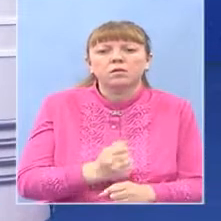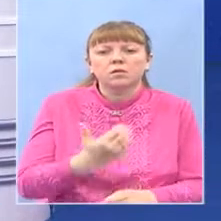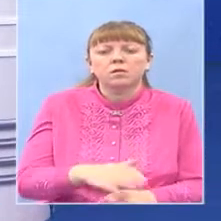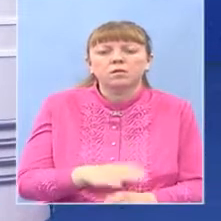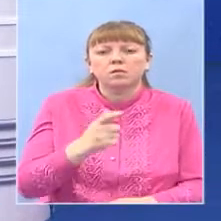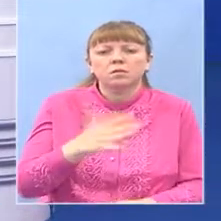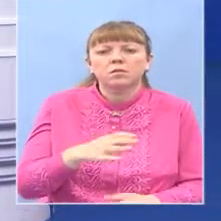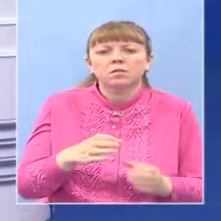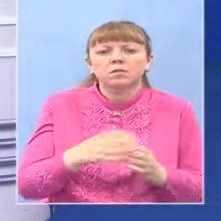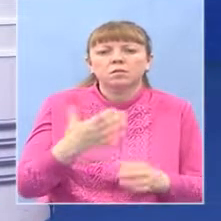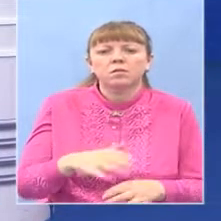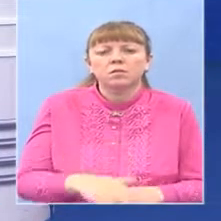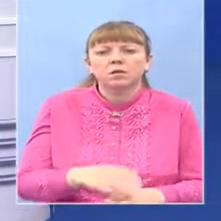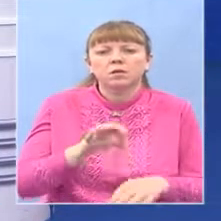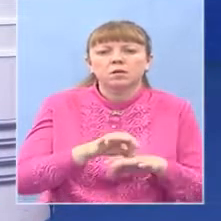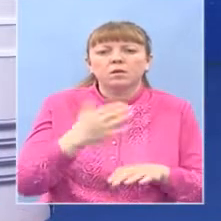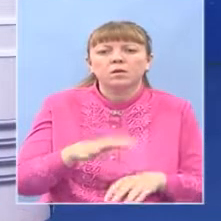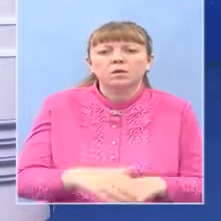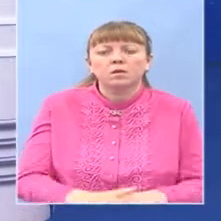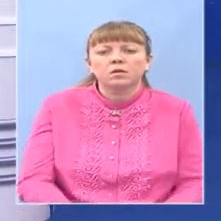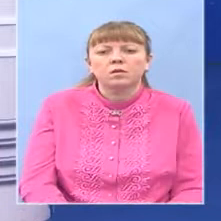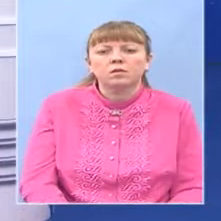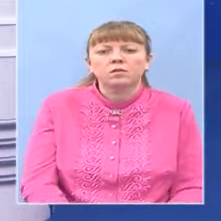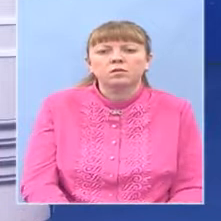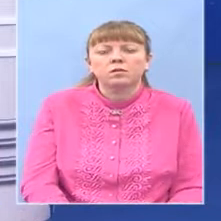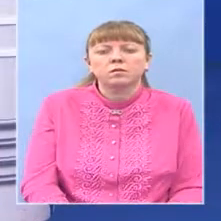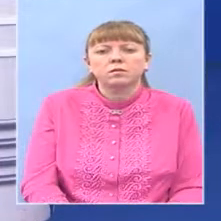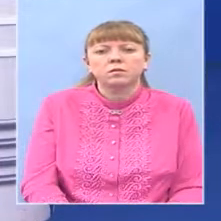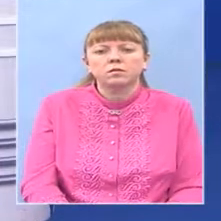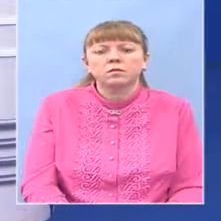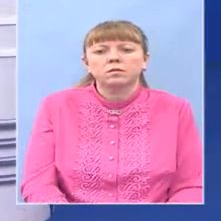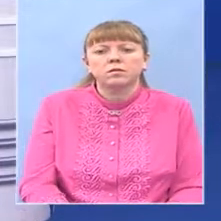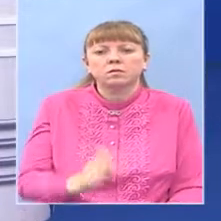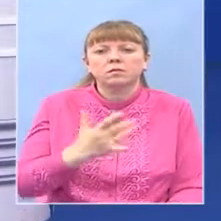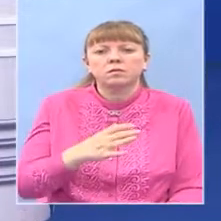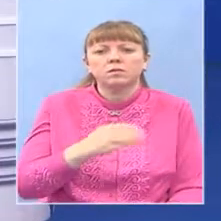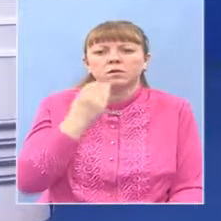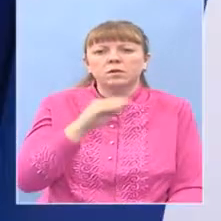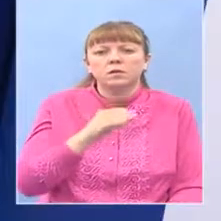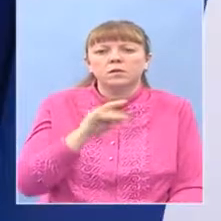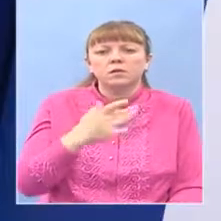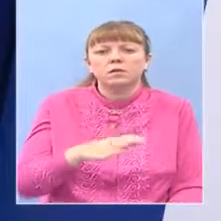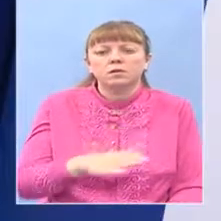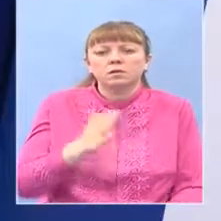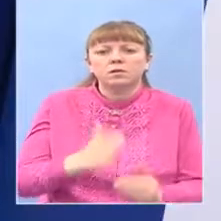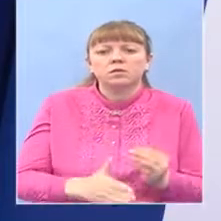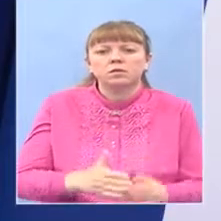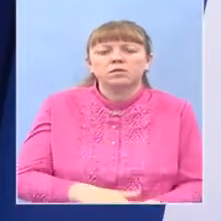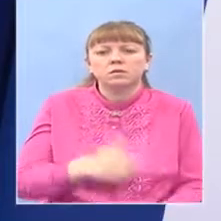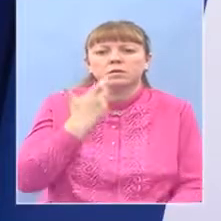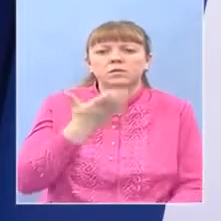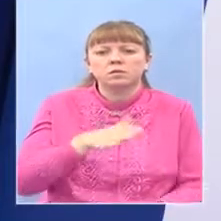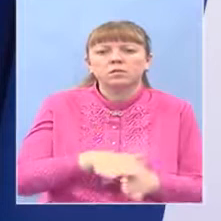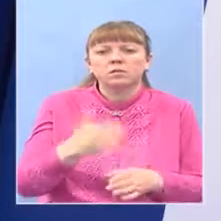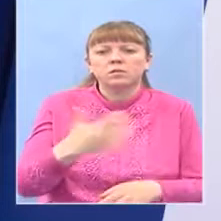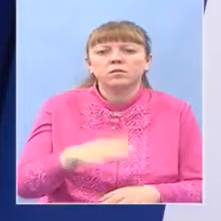мониторинг этих проектов и вести этот мониторинг. Потому что промониторить эффективность проекта в конце, когда он уже